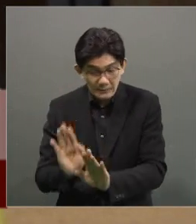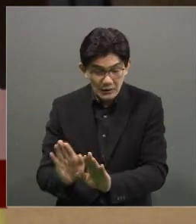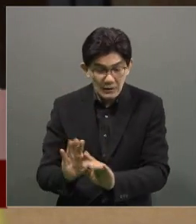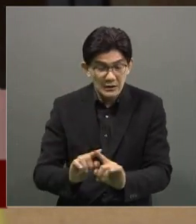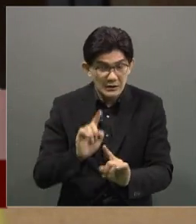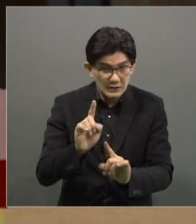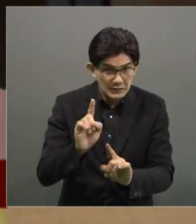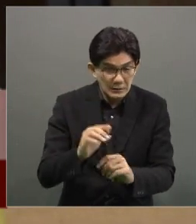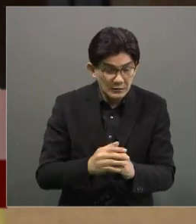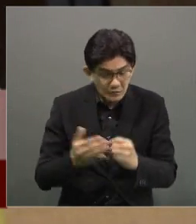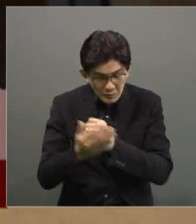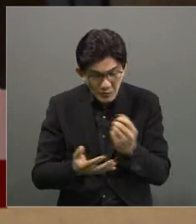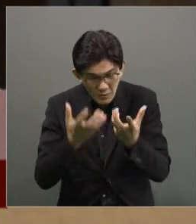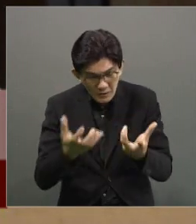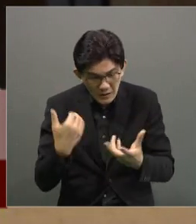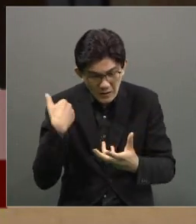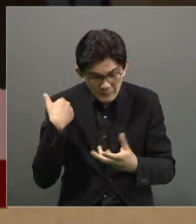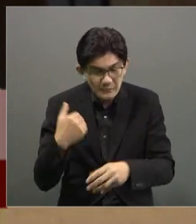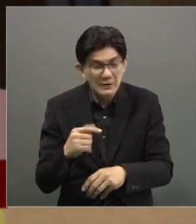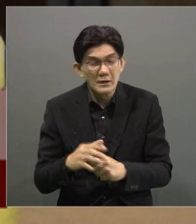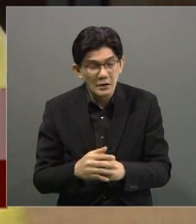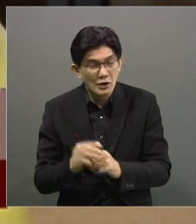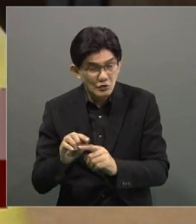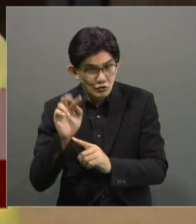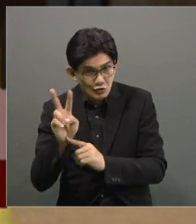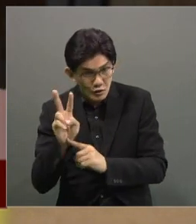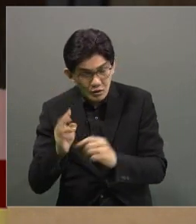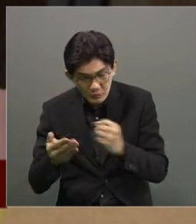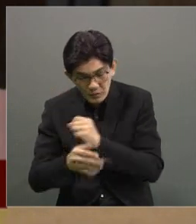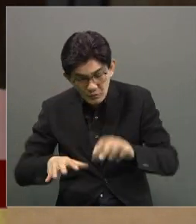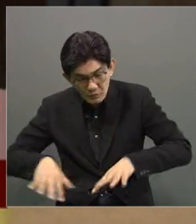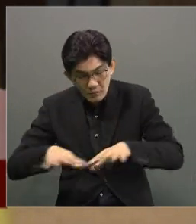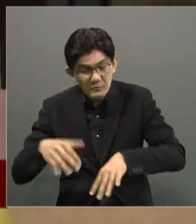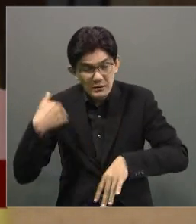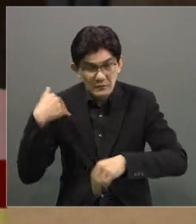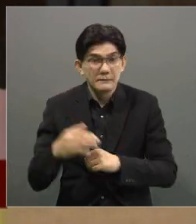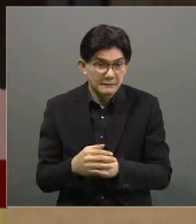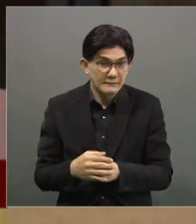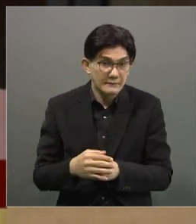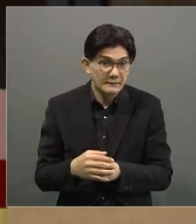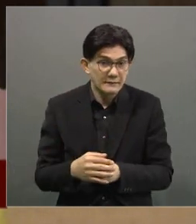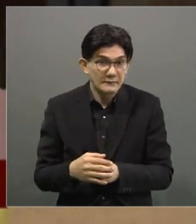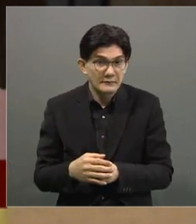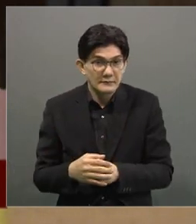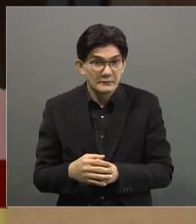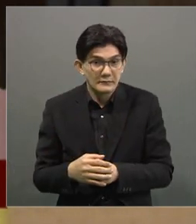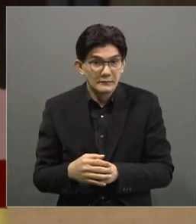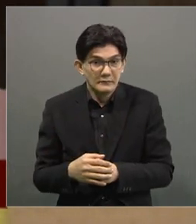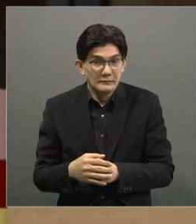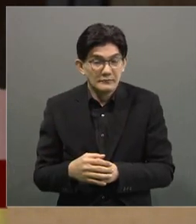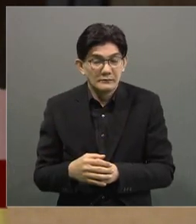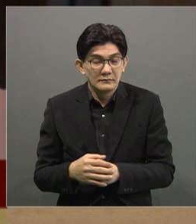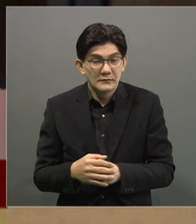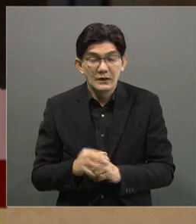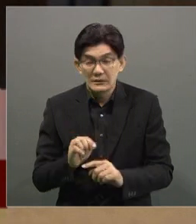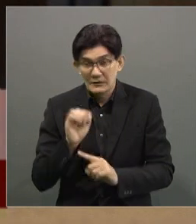1คือยาเสพติดให้โทษร้ายแรงเช่นเฮโรอีนนะครับประเภท2ก็เป็นยาเสพติดทั่วไปเช่นมอร์ฟีนนะครับ